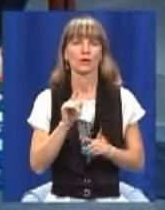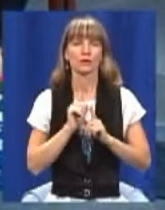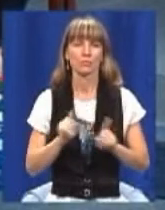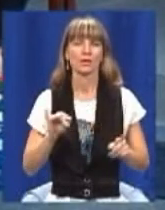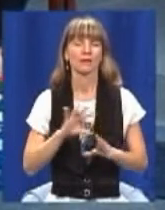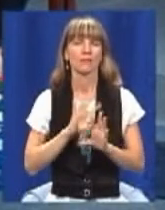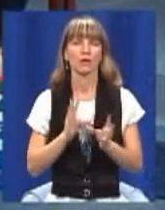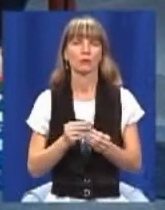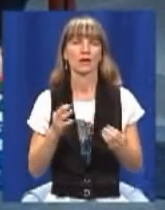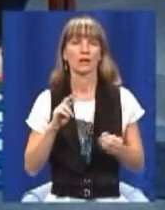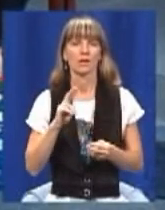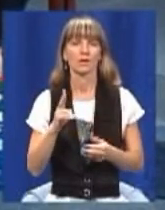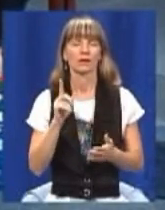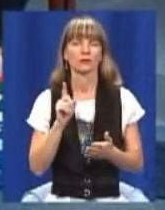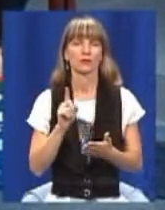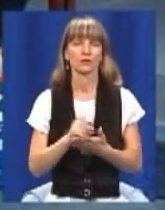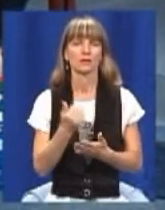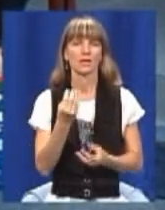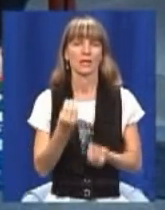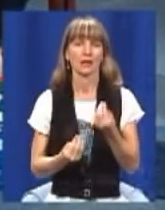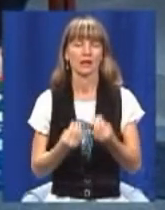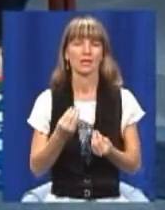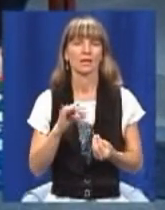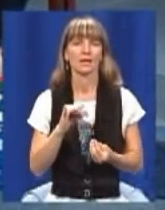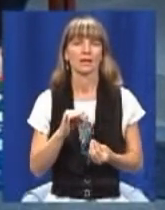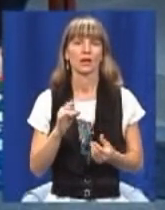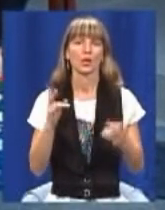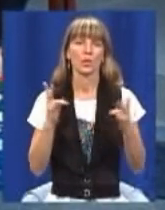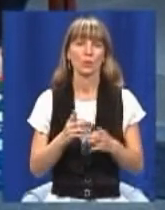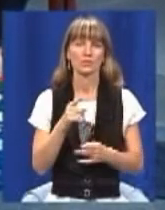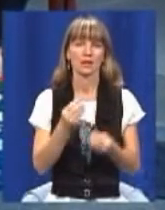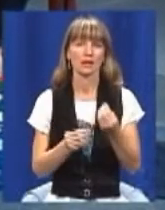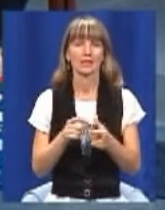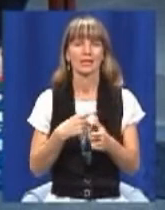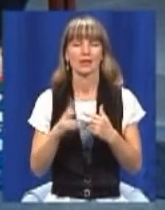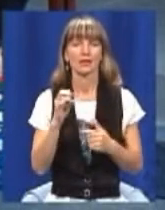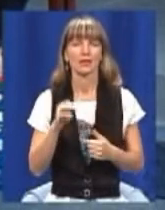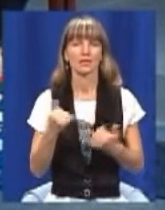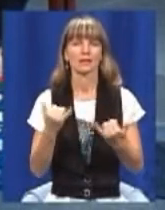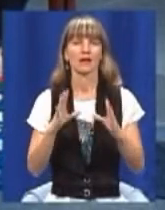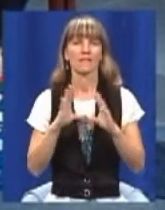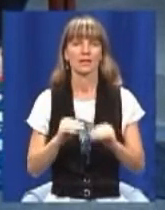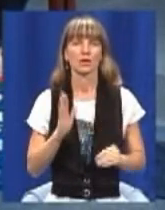і взагалі, як потрібно з нею гратися, чи навіть не потрібно з нею гратися. Ну, на сьогодні в нас все, і